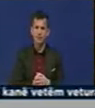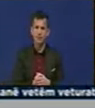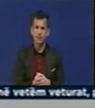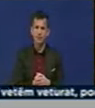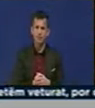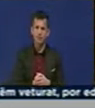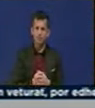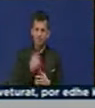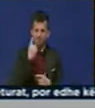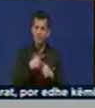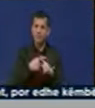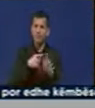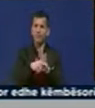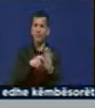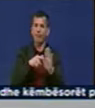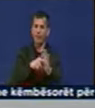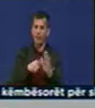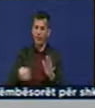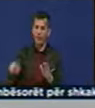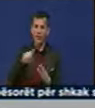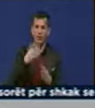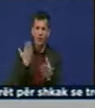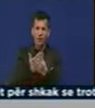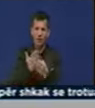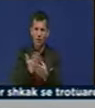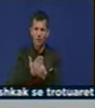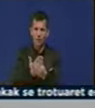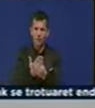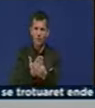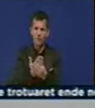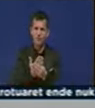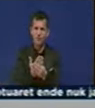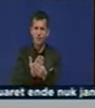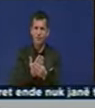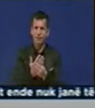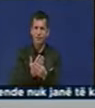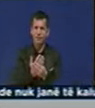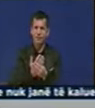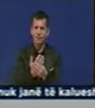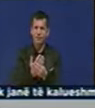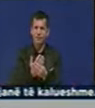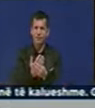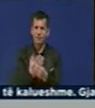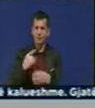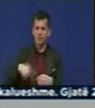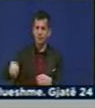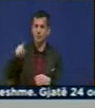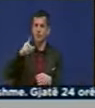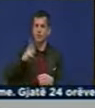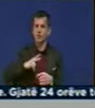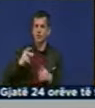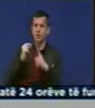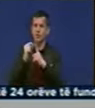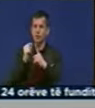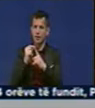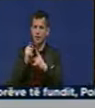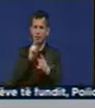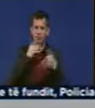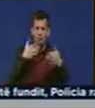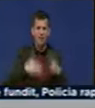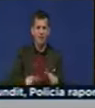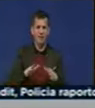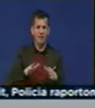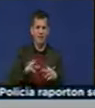Më e keqja është edhe se në për dokumentet që të marrim banorët e Preshevës të cilët kanë lindur në